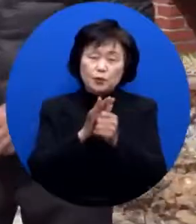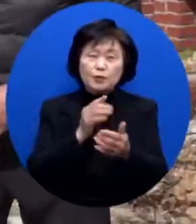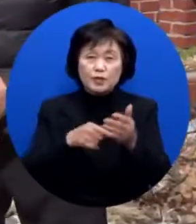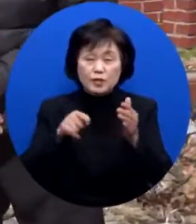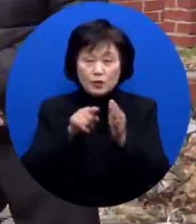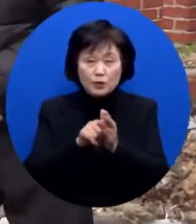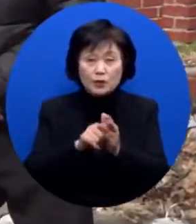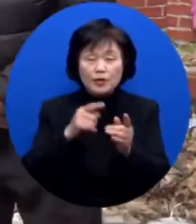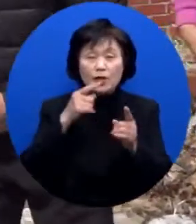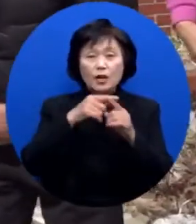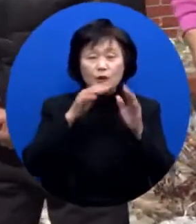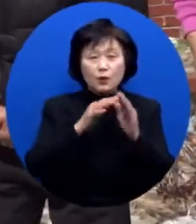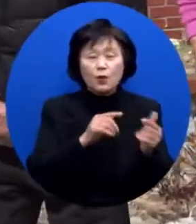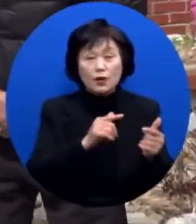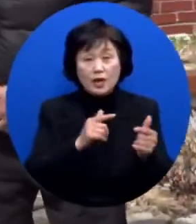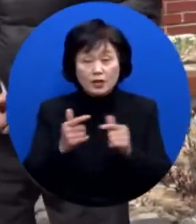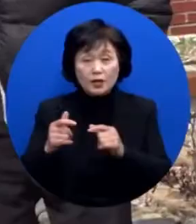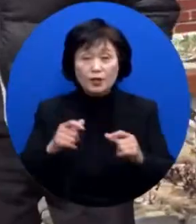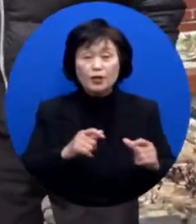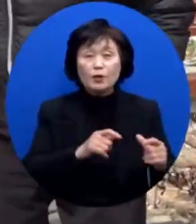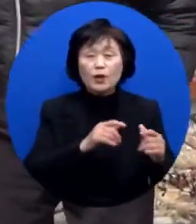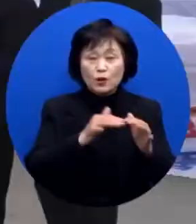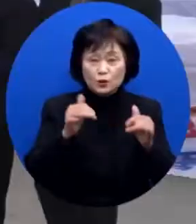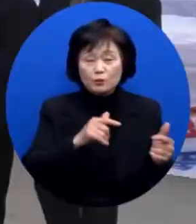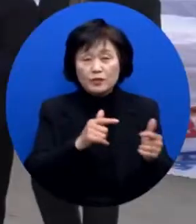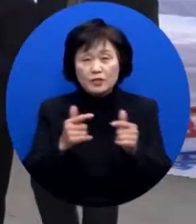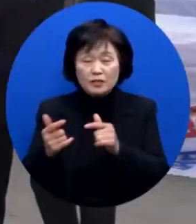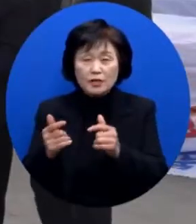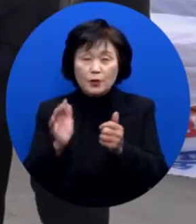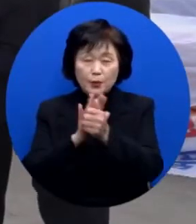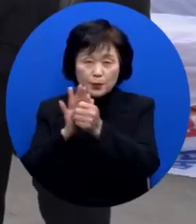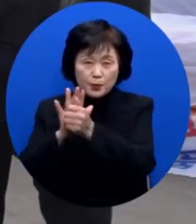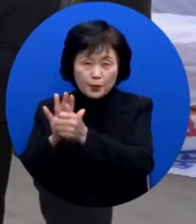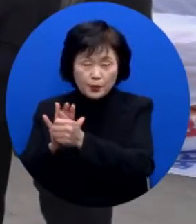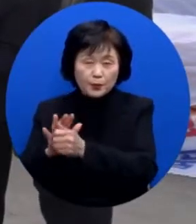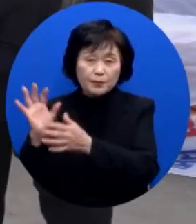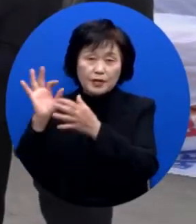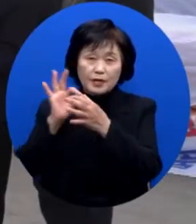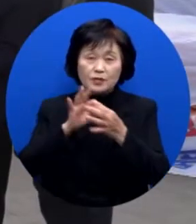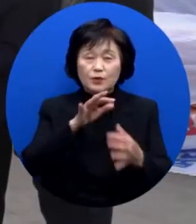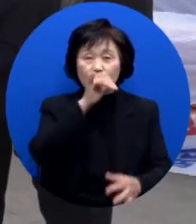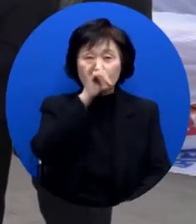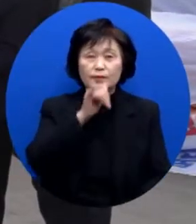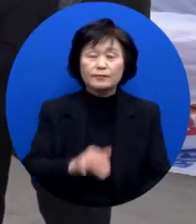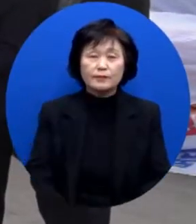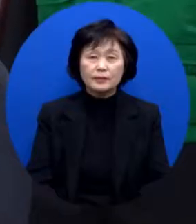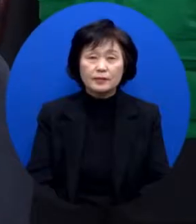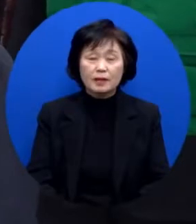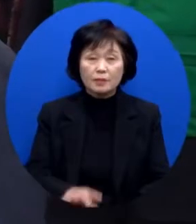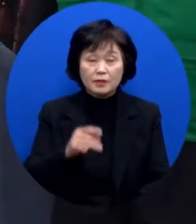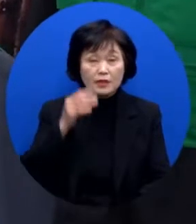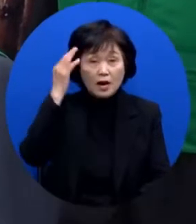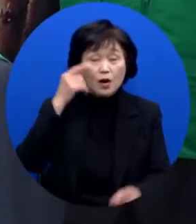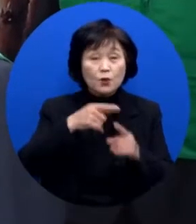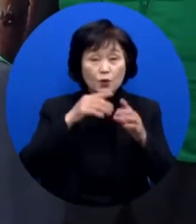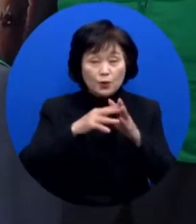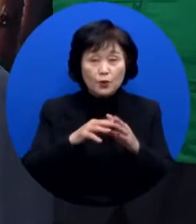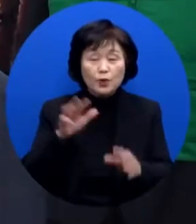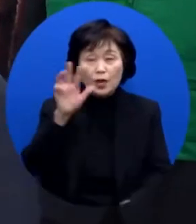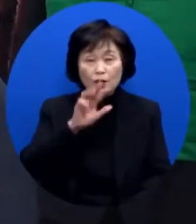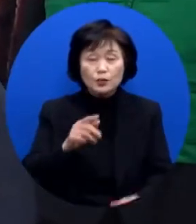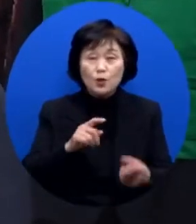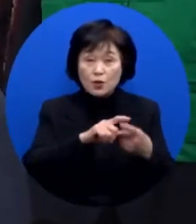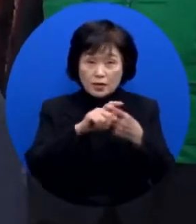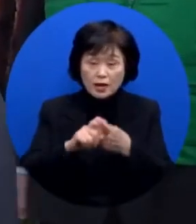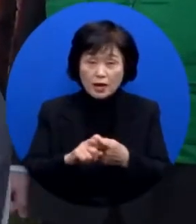피해 지역 교회와 주민들을 향한 위로와 온정의 손길을 이어가고 있습니다 먼저 한국교회에 총 연합은